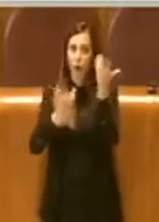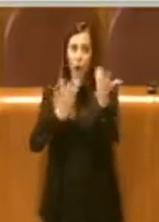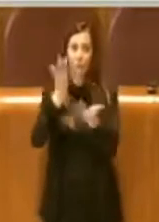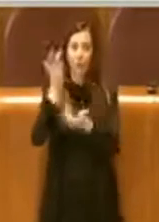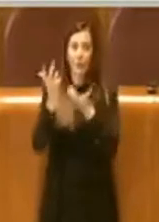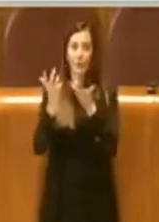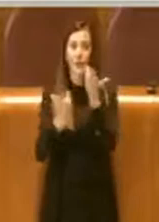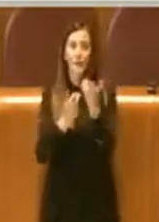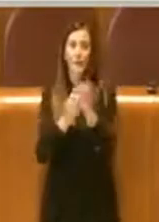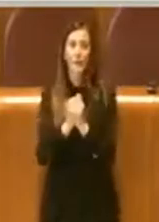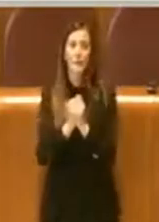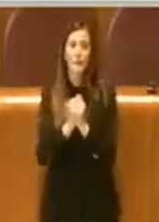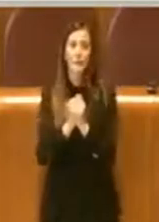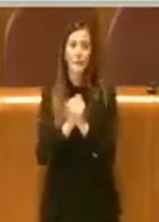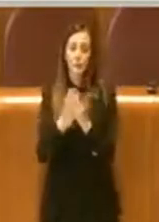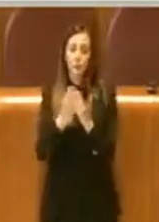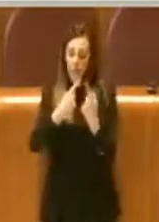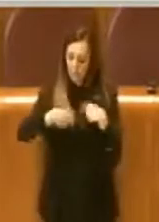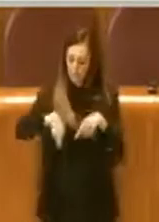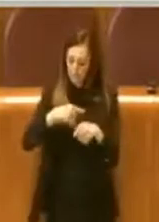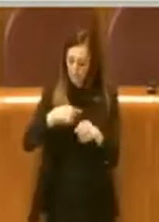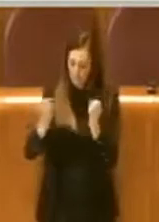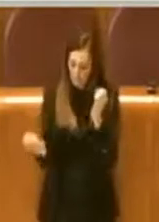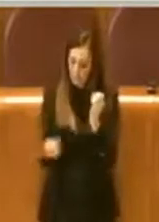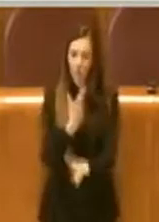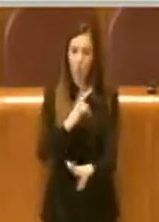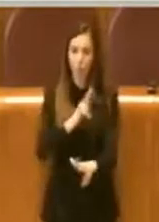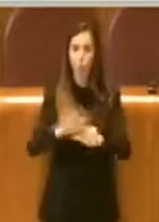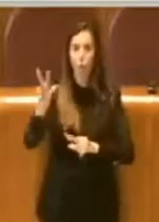che andremo a realizzare in ottavo